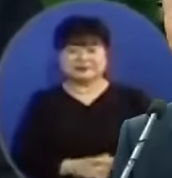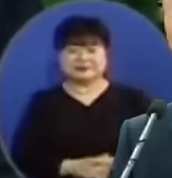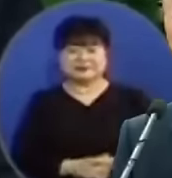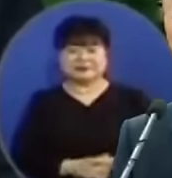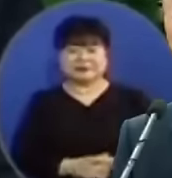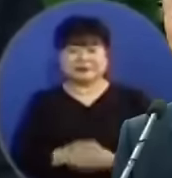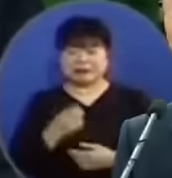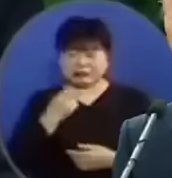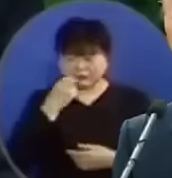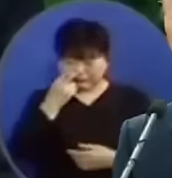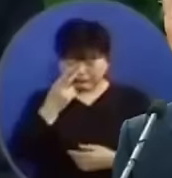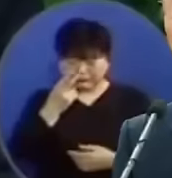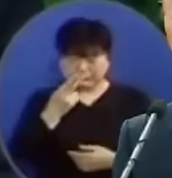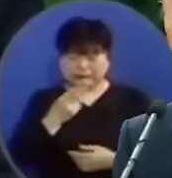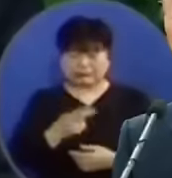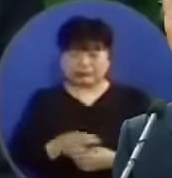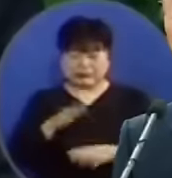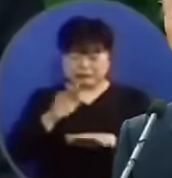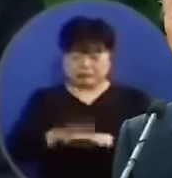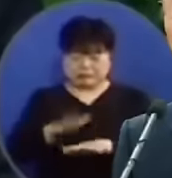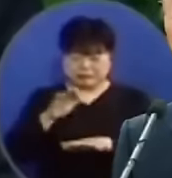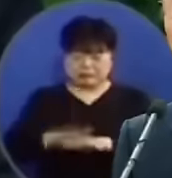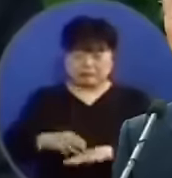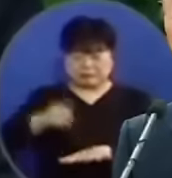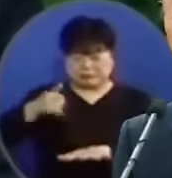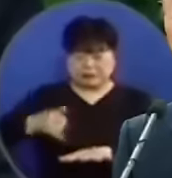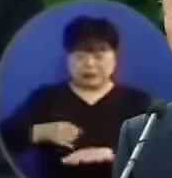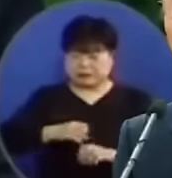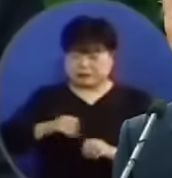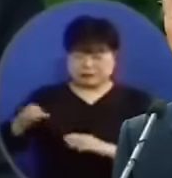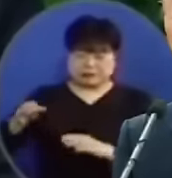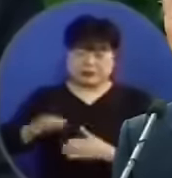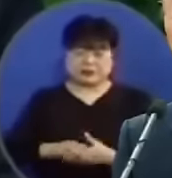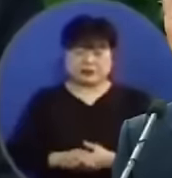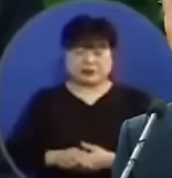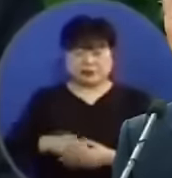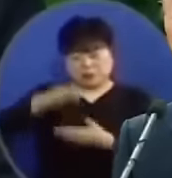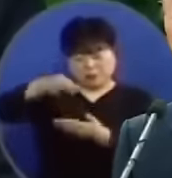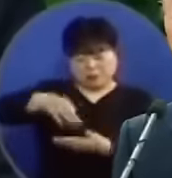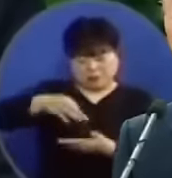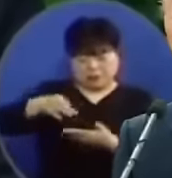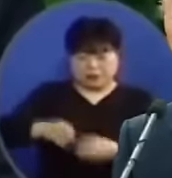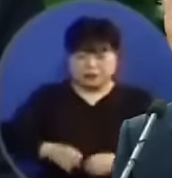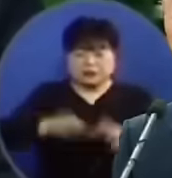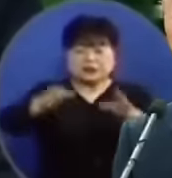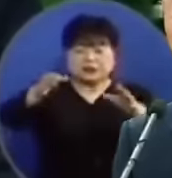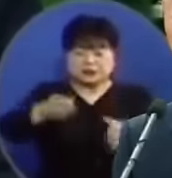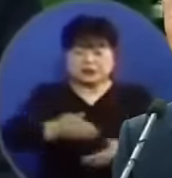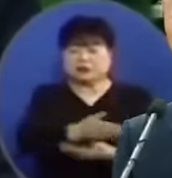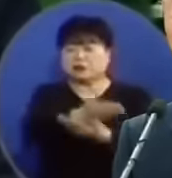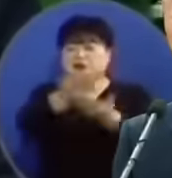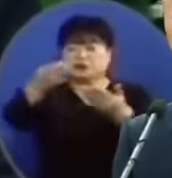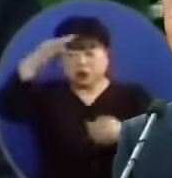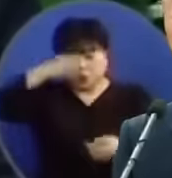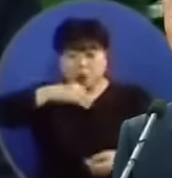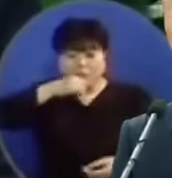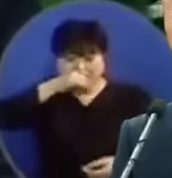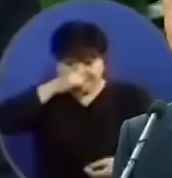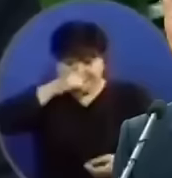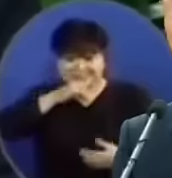퇴비는 흩어서 밭에 비료를 만들면 좋습니다. 돈이 많으면 흩어서 주면 효과가